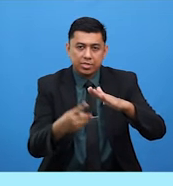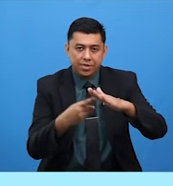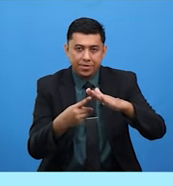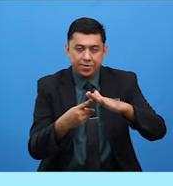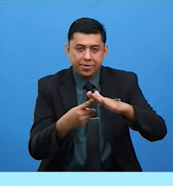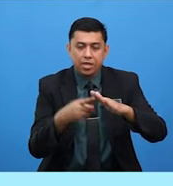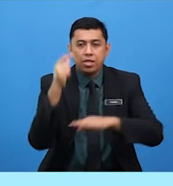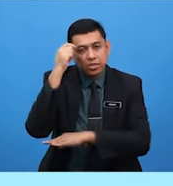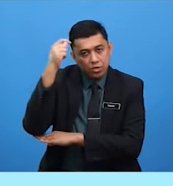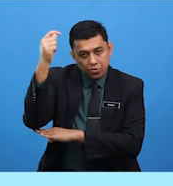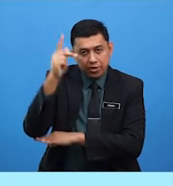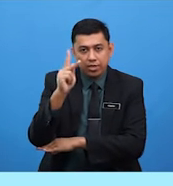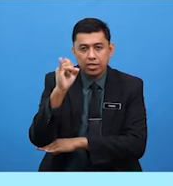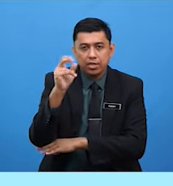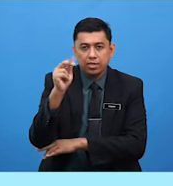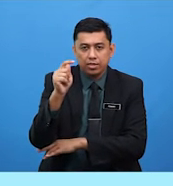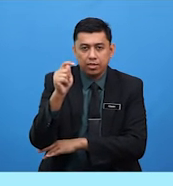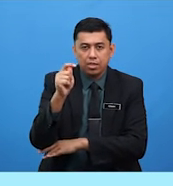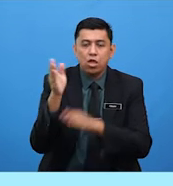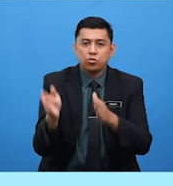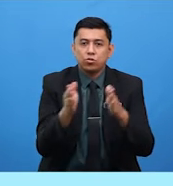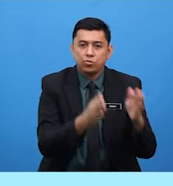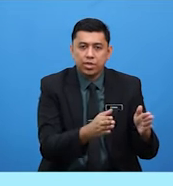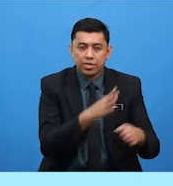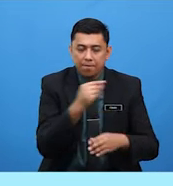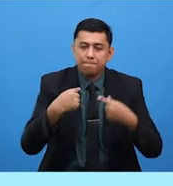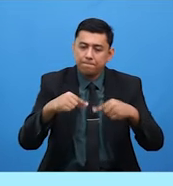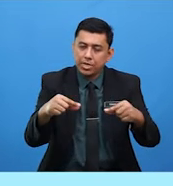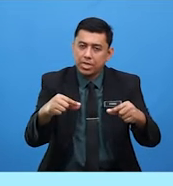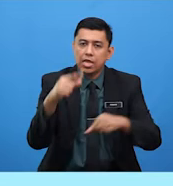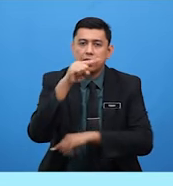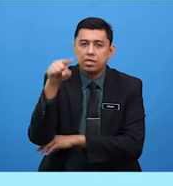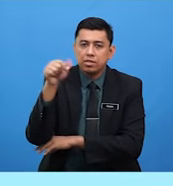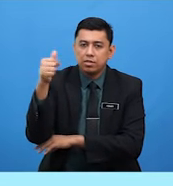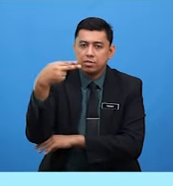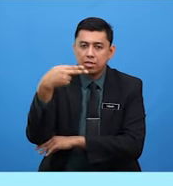segi susunan dan pergerakan zarah-zarah.